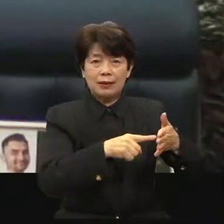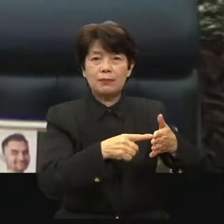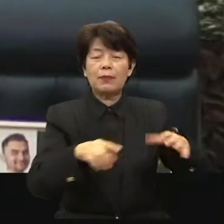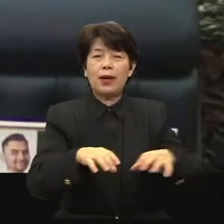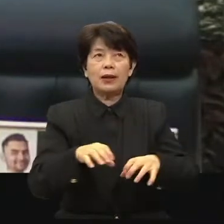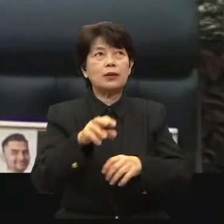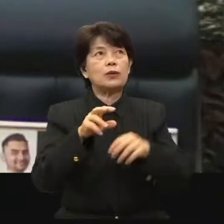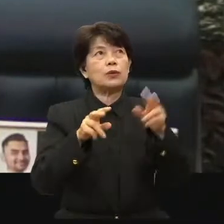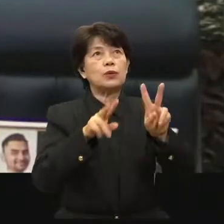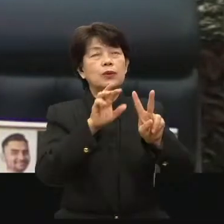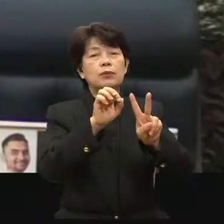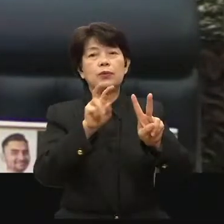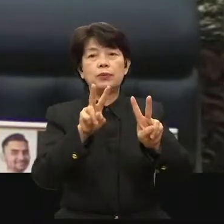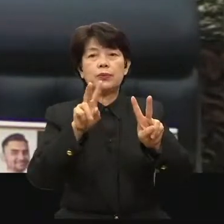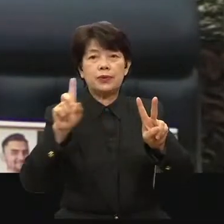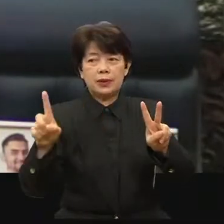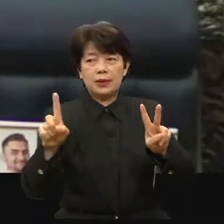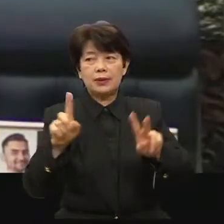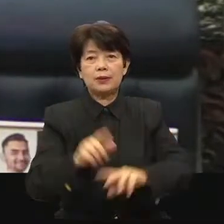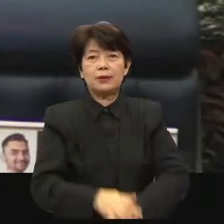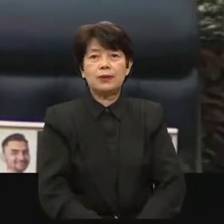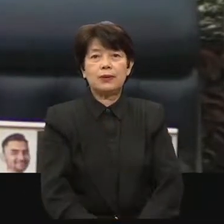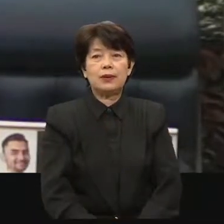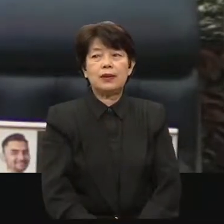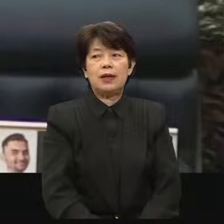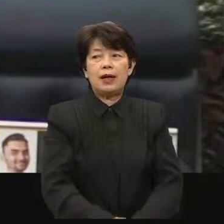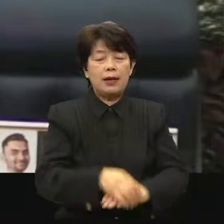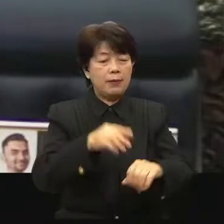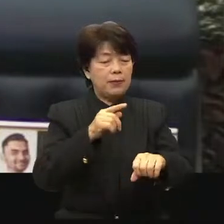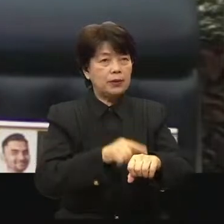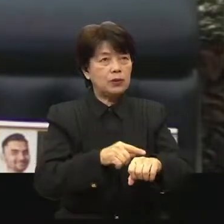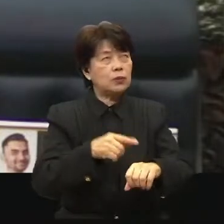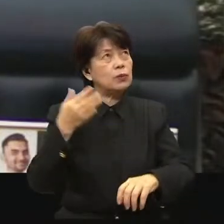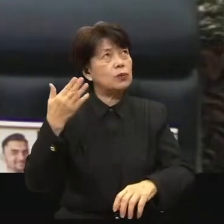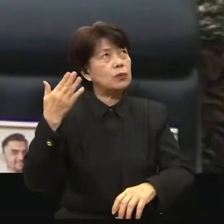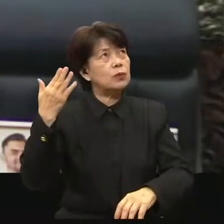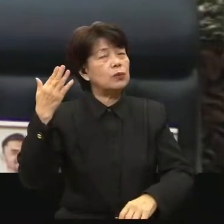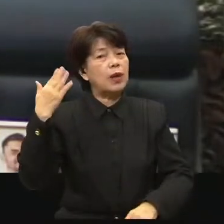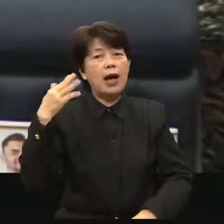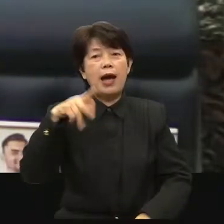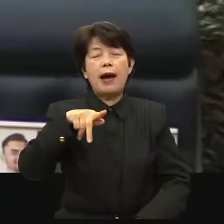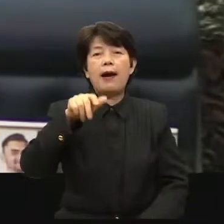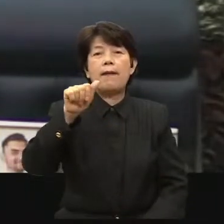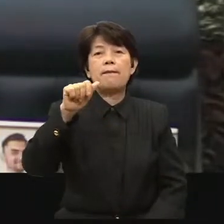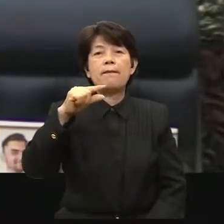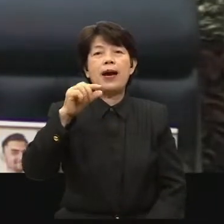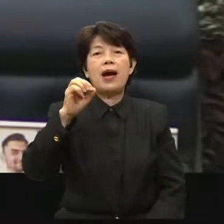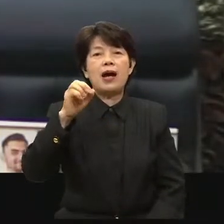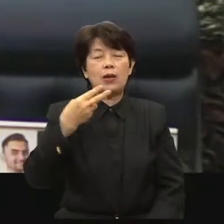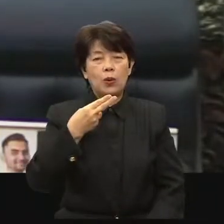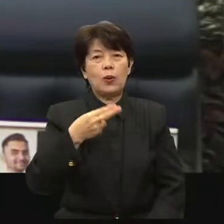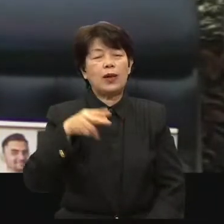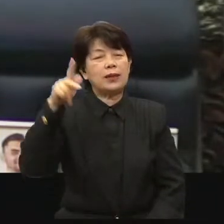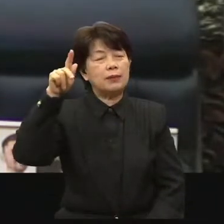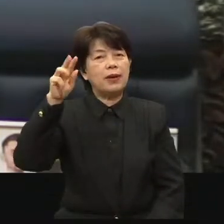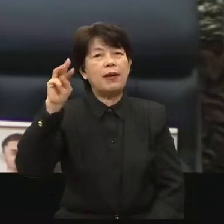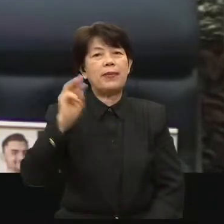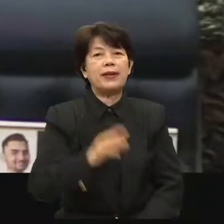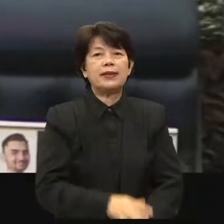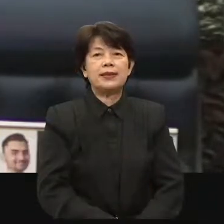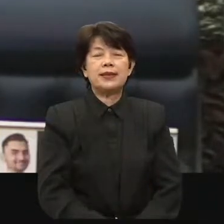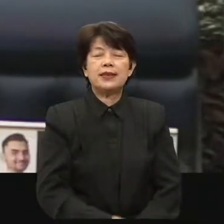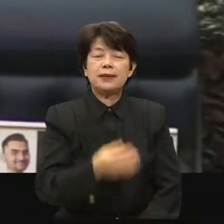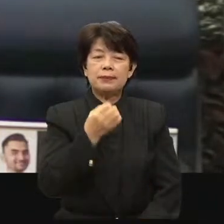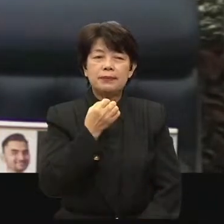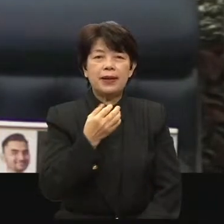pada tahun 2021 dalam silap saya. Masa tu Yang Berhormat Pago masih merupakan Perdana Menteri dan jugalah